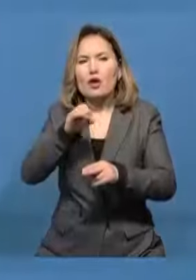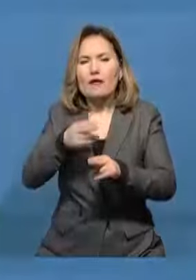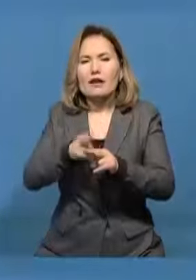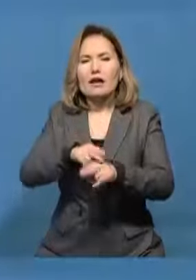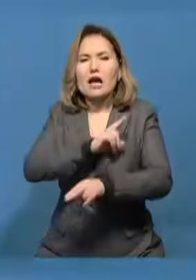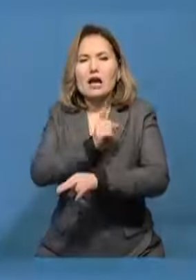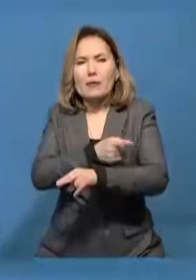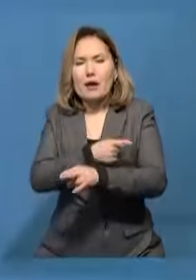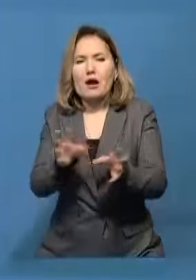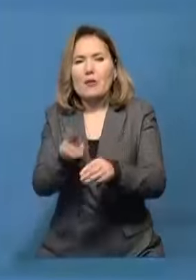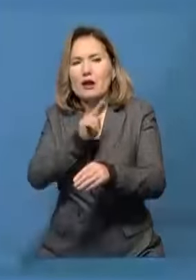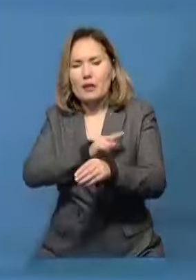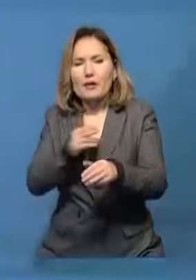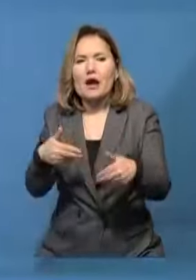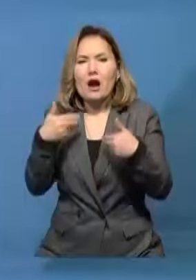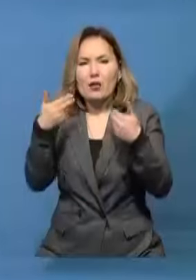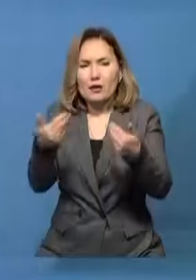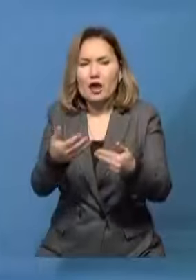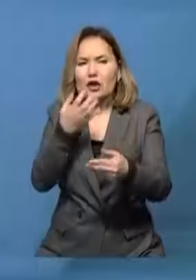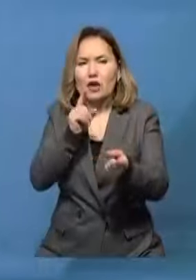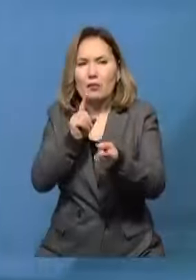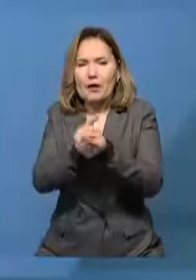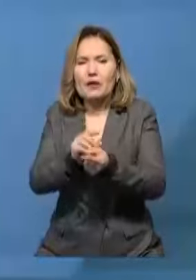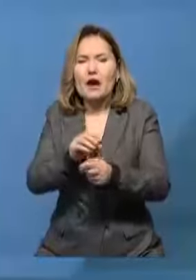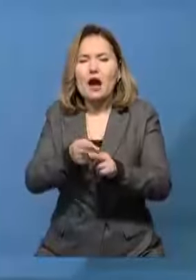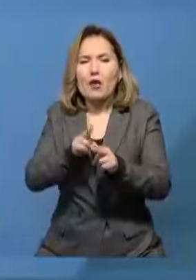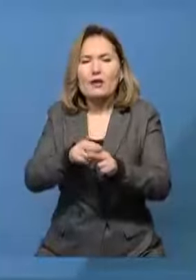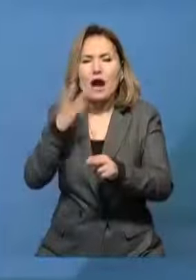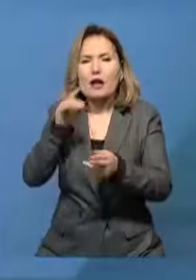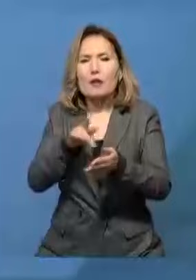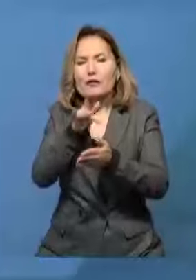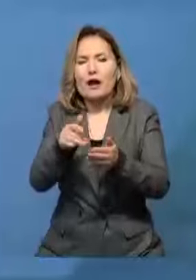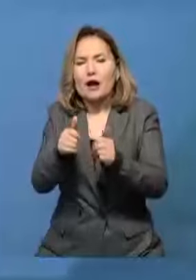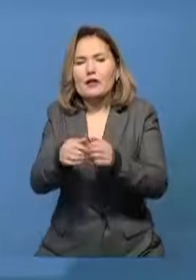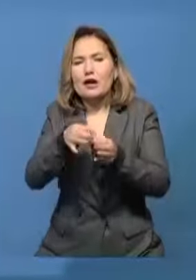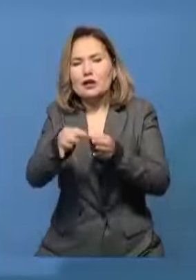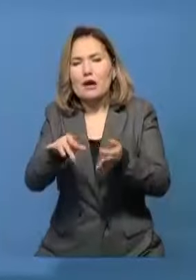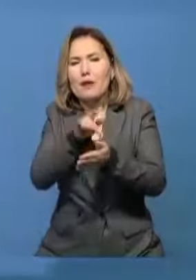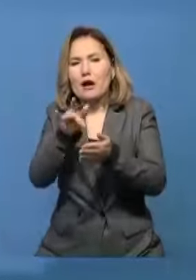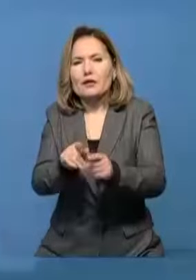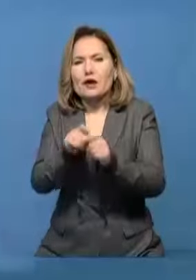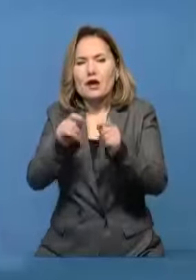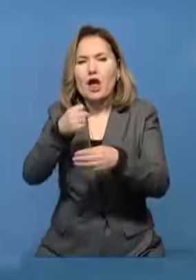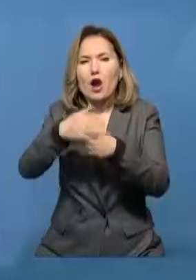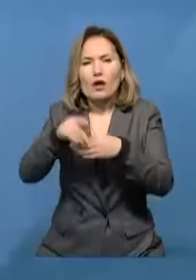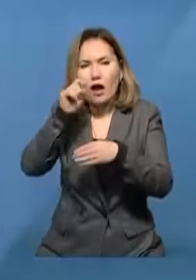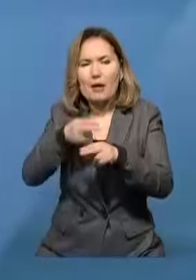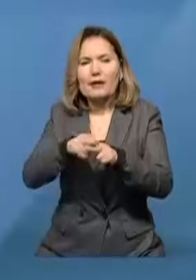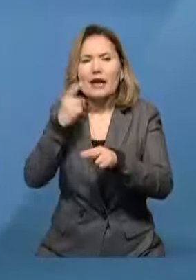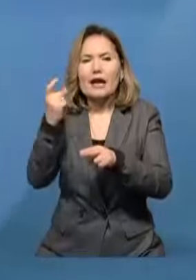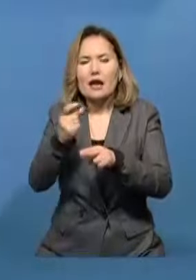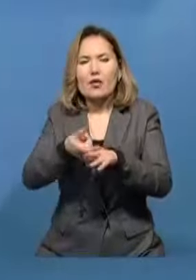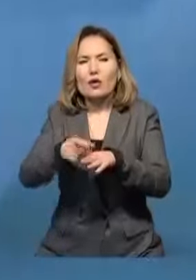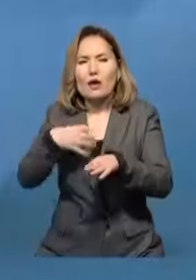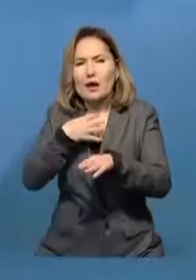Тоқаев әлеуетті серіктестерге ілтипат білдіре отырып, Алатау Сити жобасы Қазақстан үшін ғана емес, бүкіл Орталық Азия өңірі экономикасы